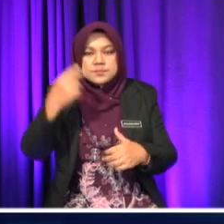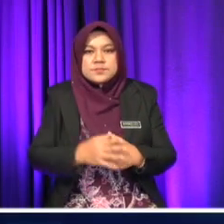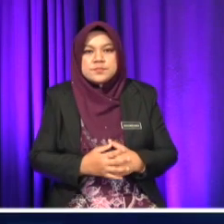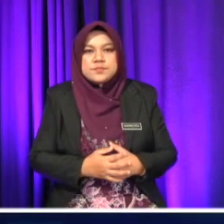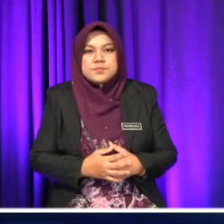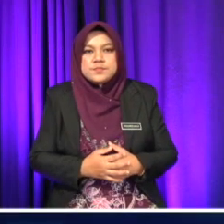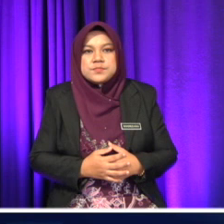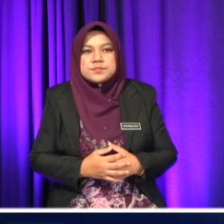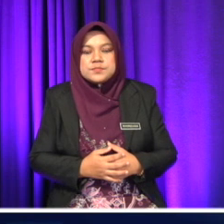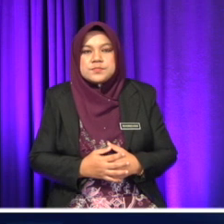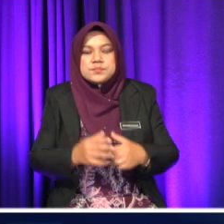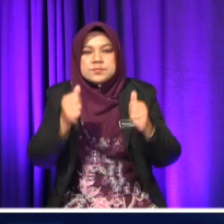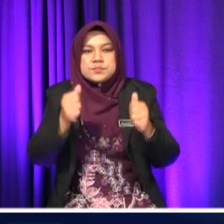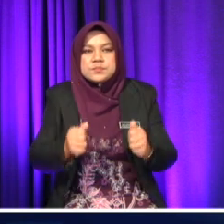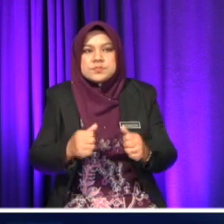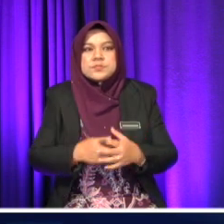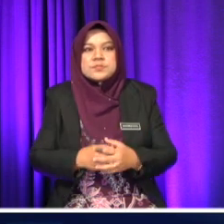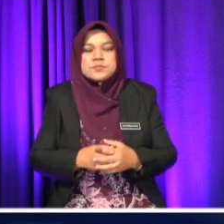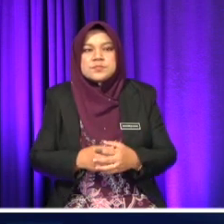ahli kumpulannya